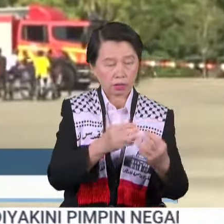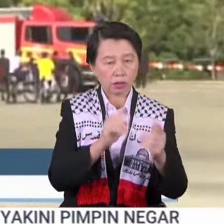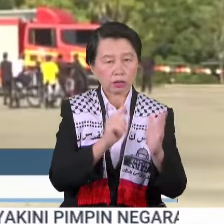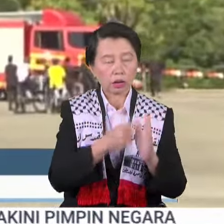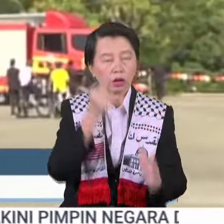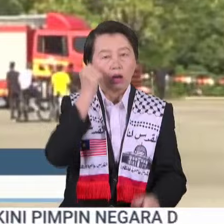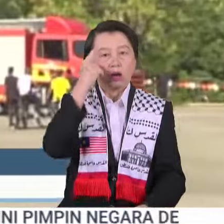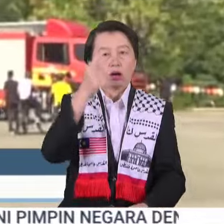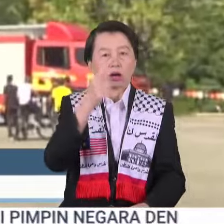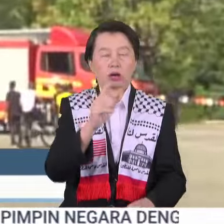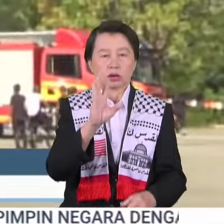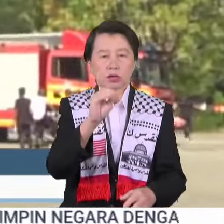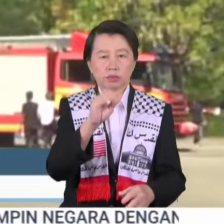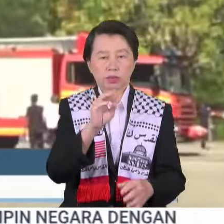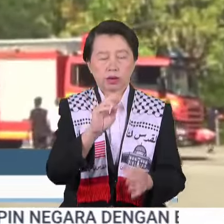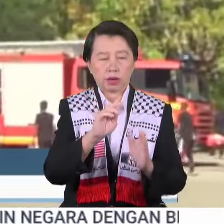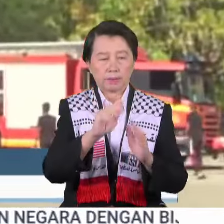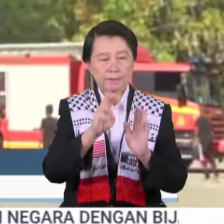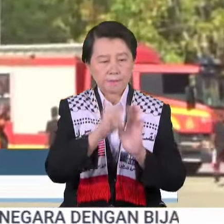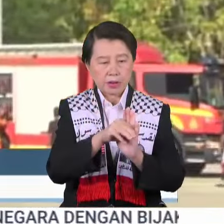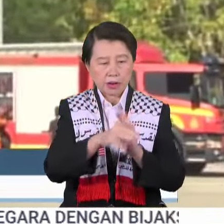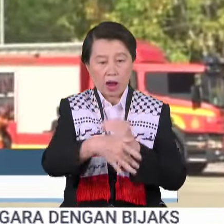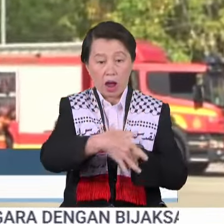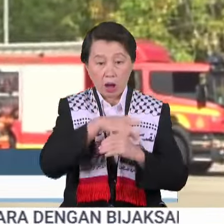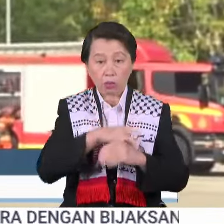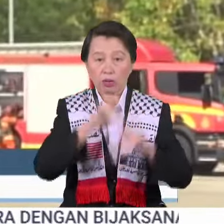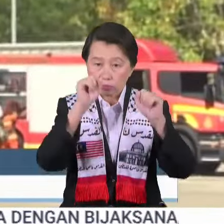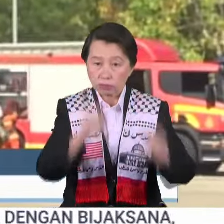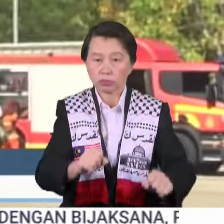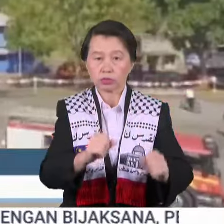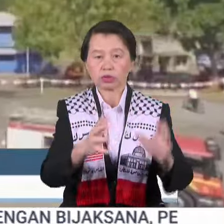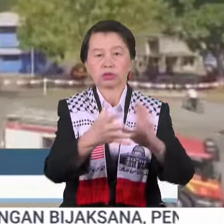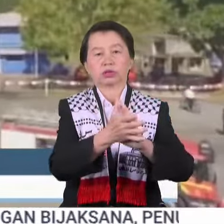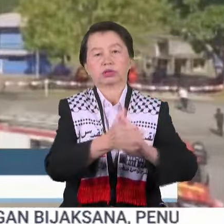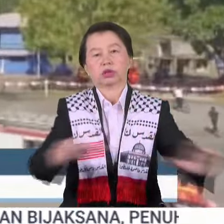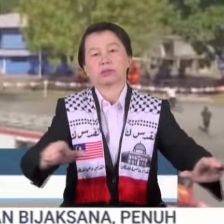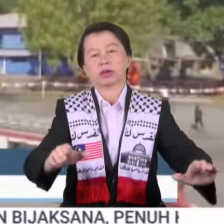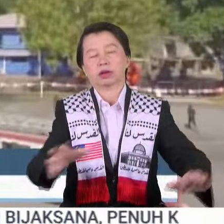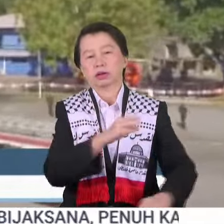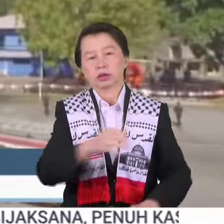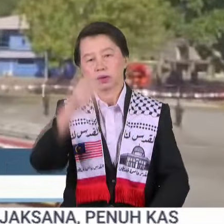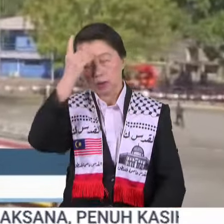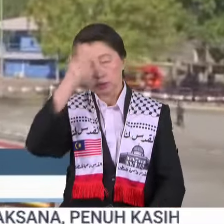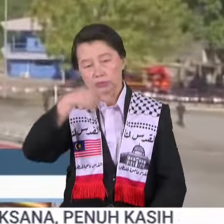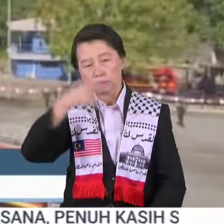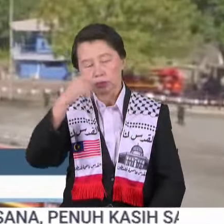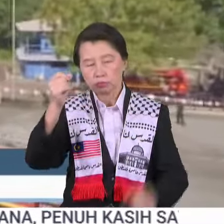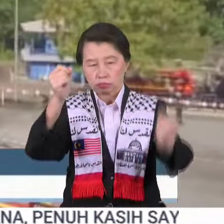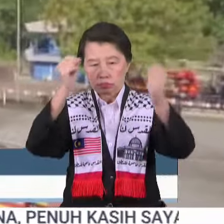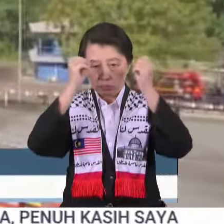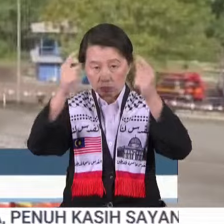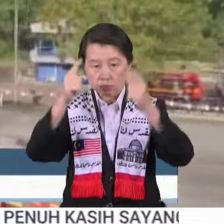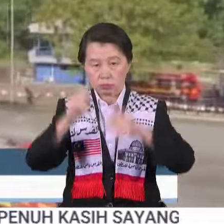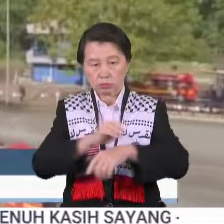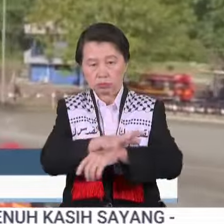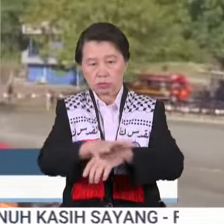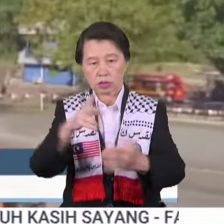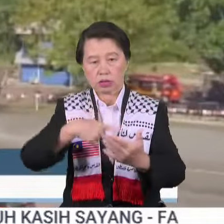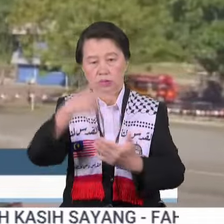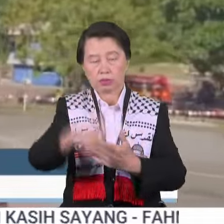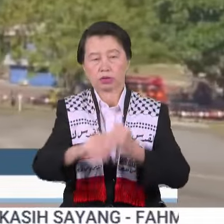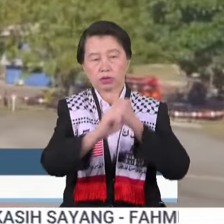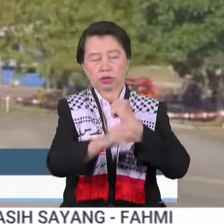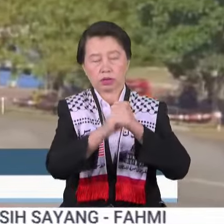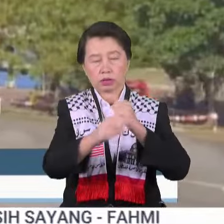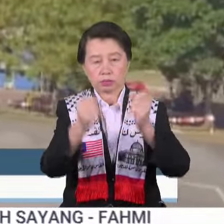sedar tindakan 5 minit awal kebakaran yang boleh diselamatkan menurut Datuk Khairuddin lagi kesedaran ini turut dipengaruhi program dan